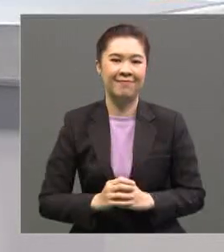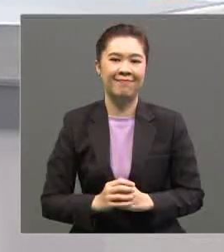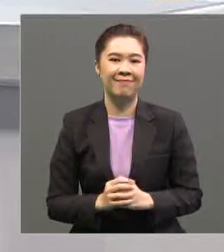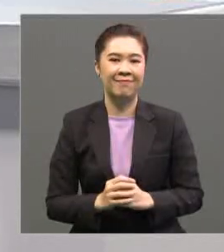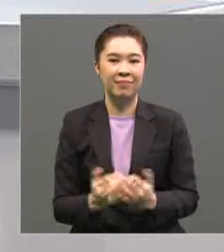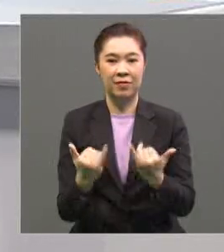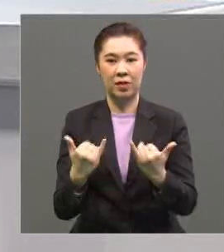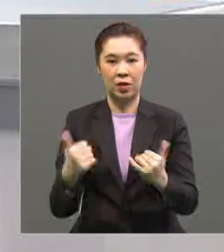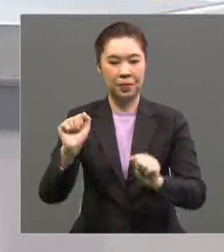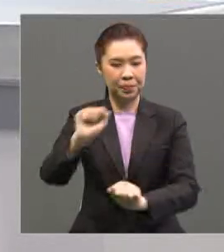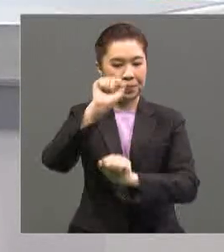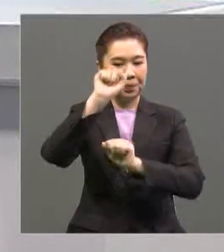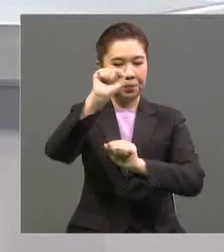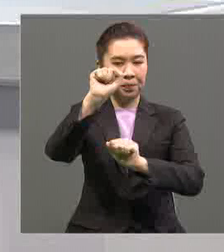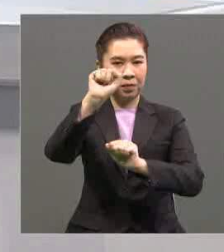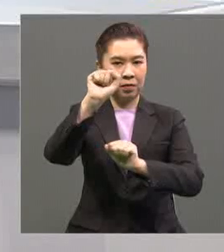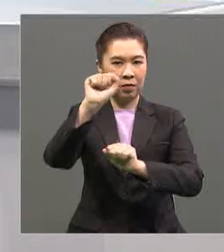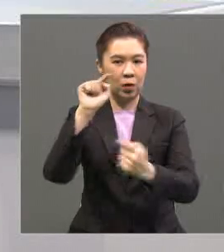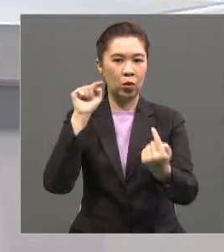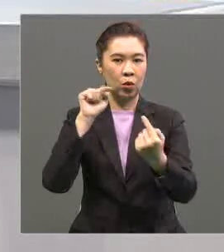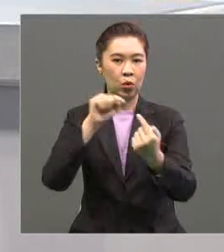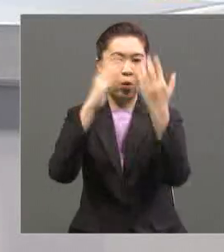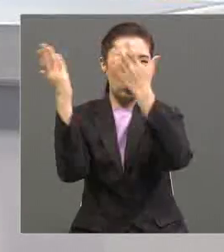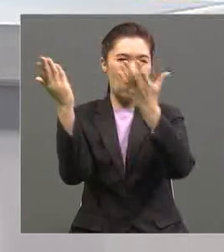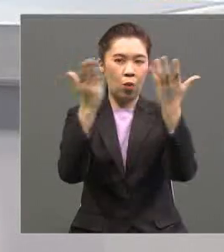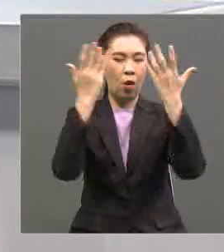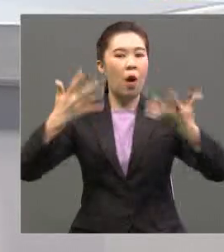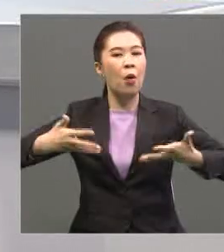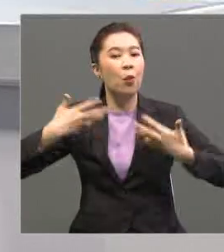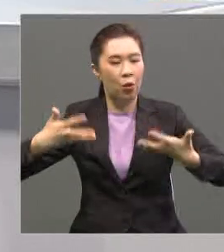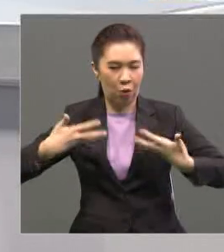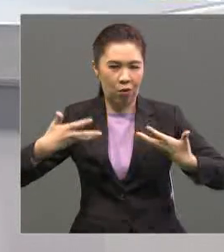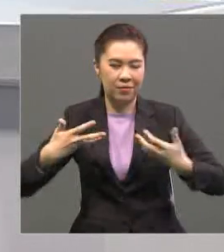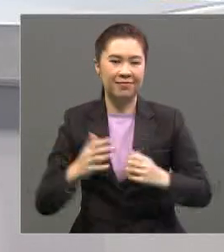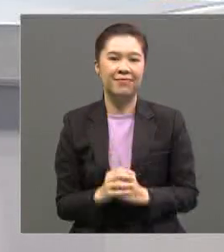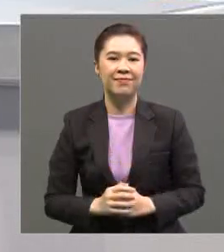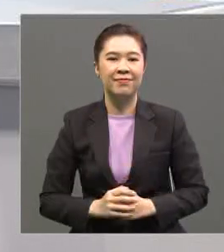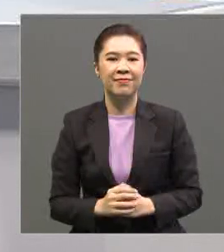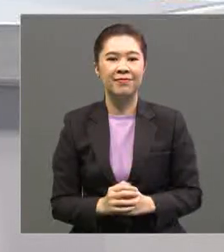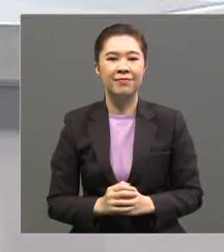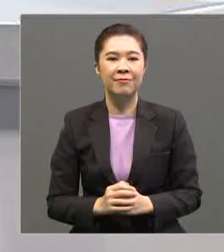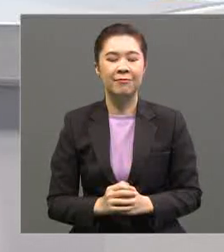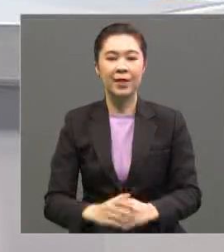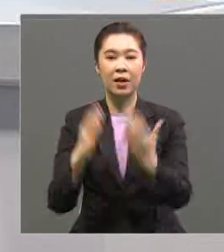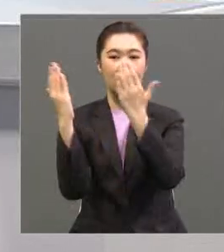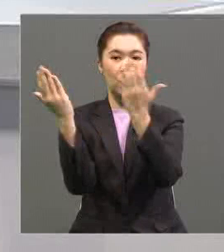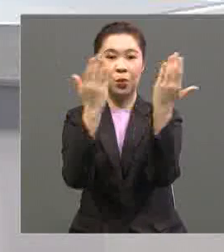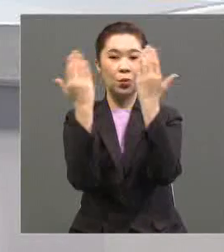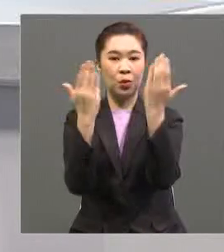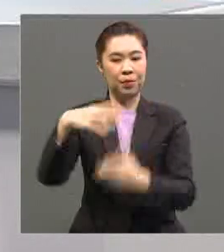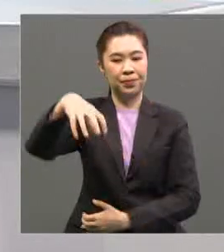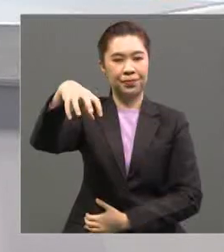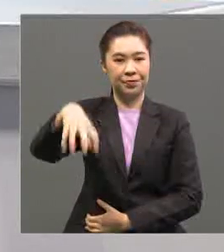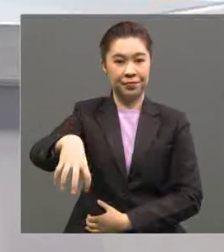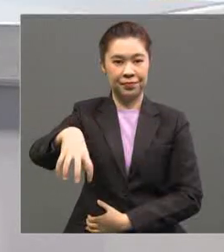การกำหนดที่จะประกาศแล้วนะว่าจะเข้าสู่ฤดูร้อนอย่างเป็นทางการในวันไหนครับ ก็เห็นล่าสุดทางกรมอุตุนิยมวิทยา